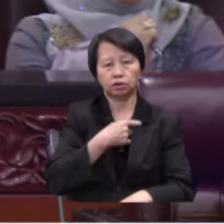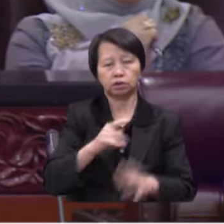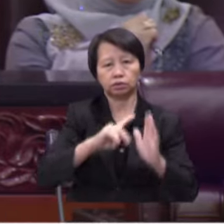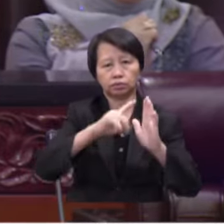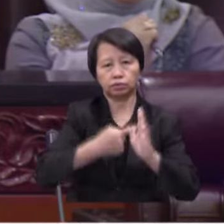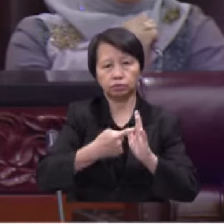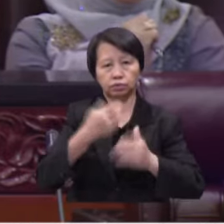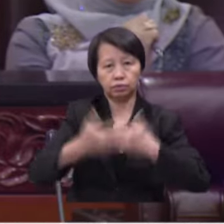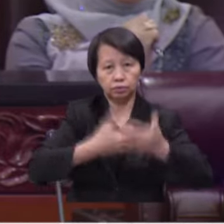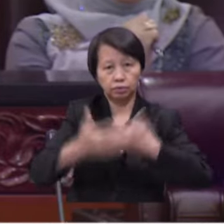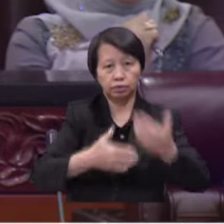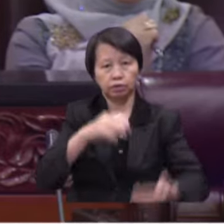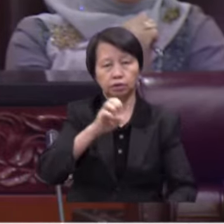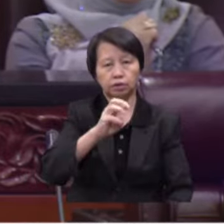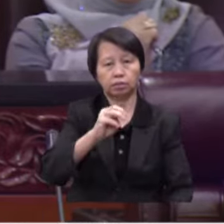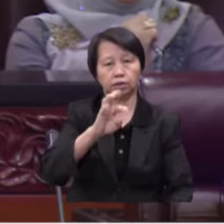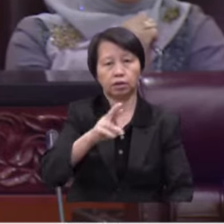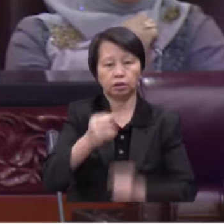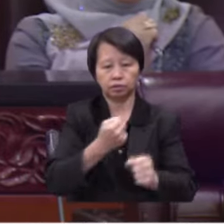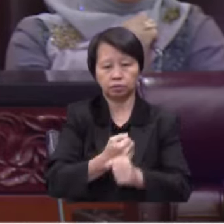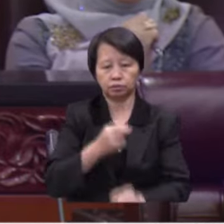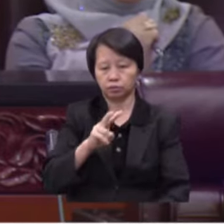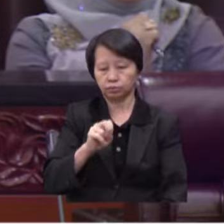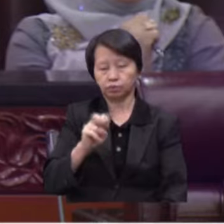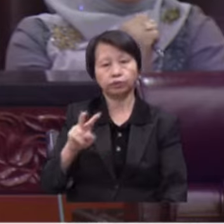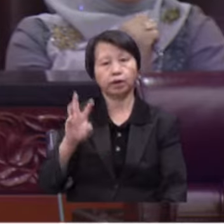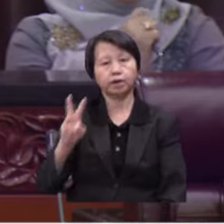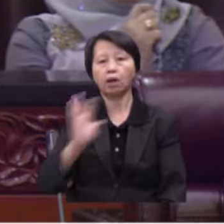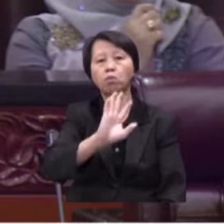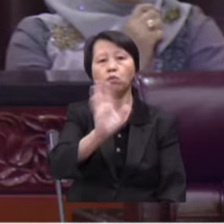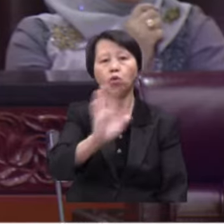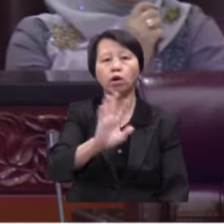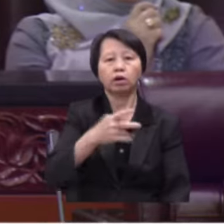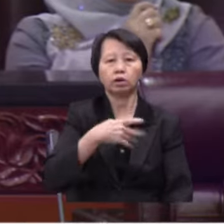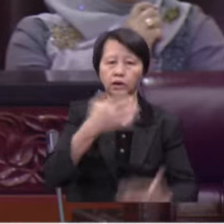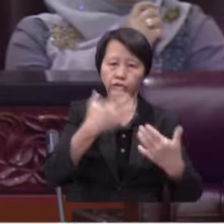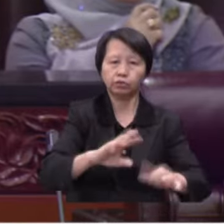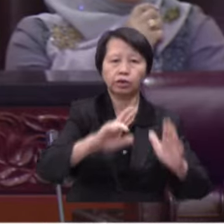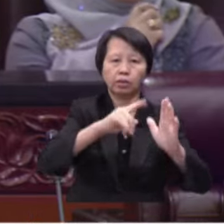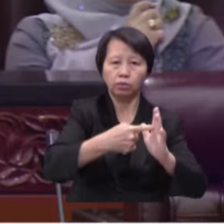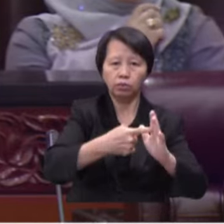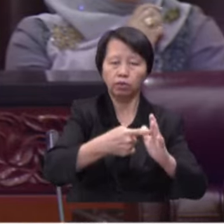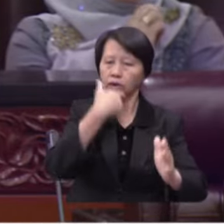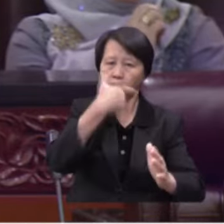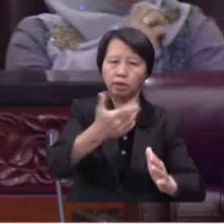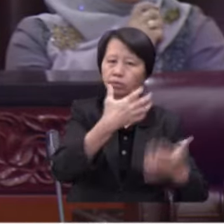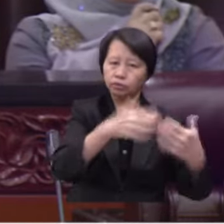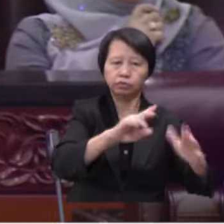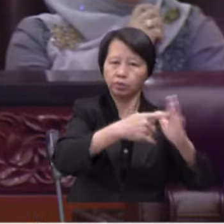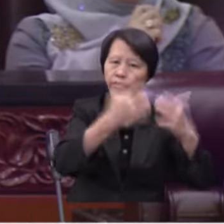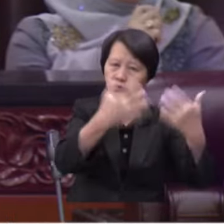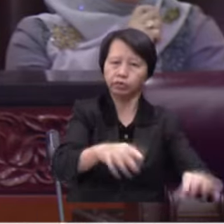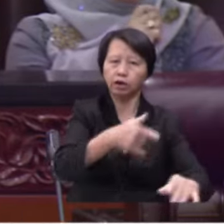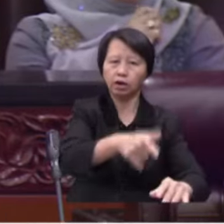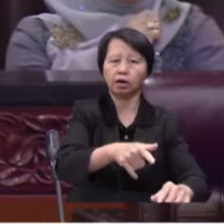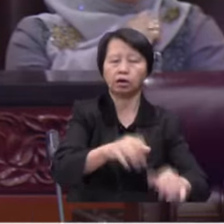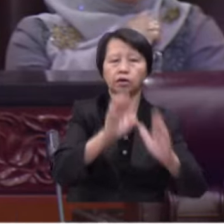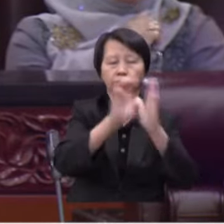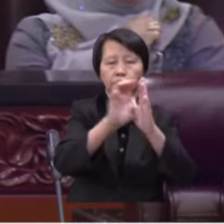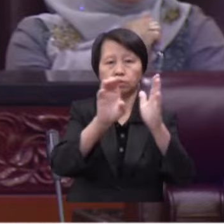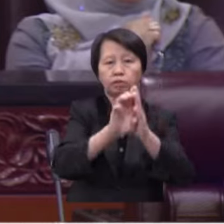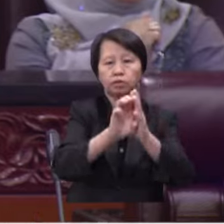memulihkan proses Ima ini pada tahun 2026 kita telah memulihkan program-program ini telah lama lagi sebagai contoh